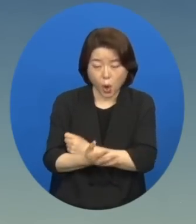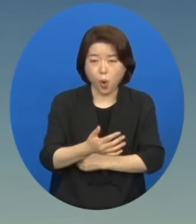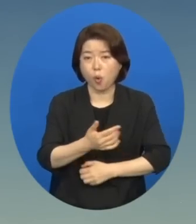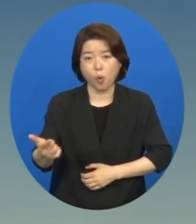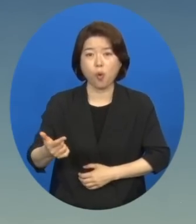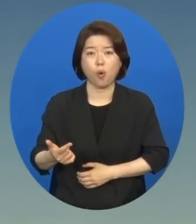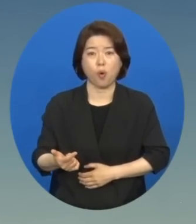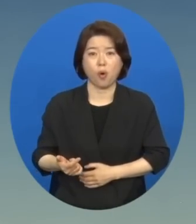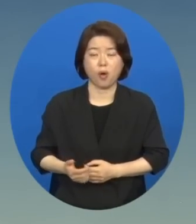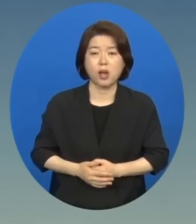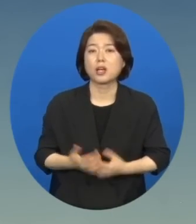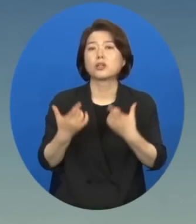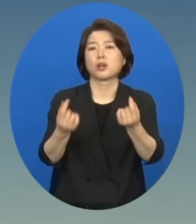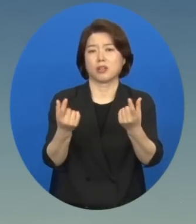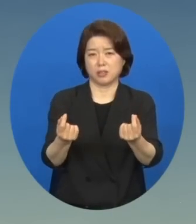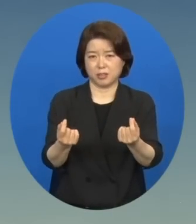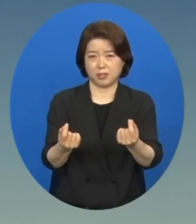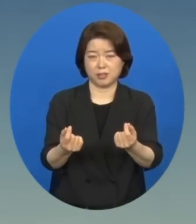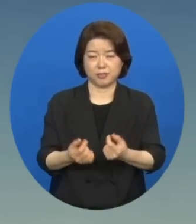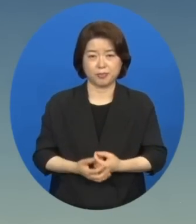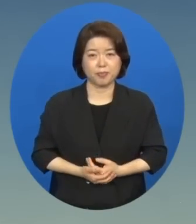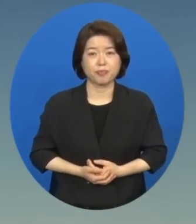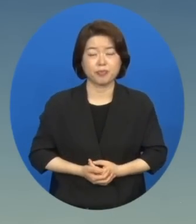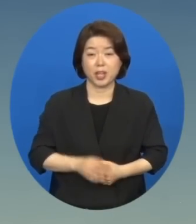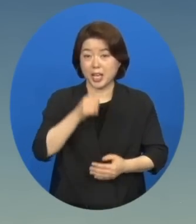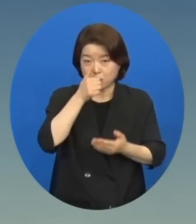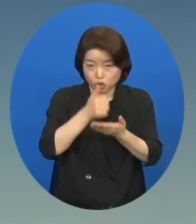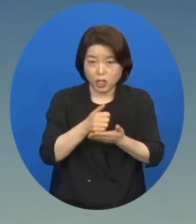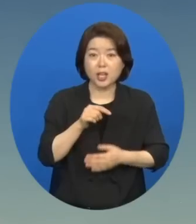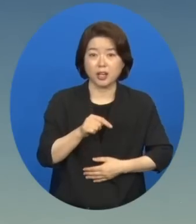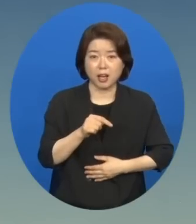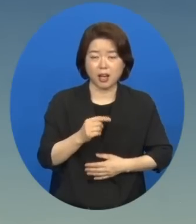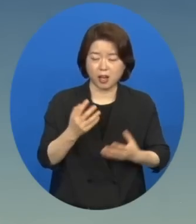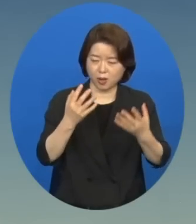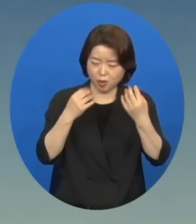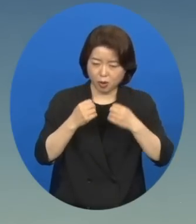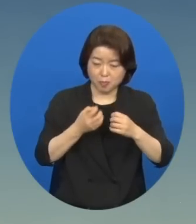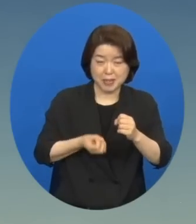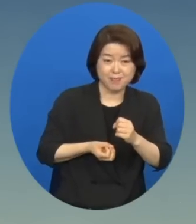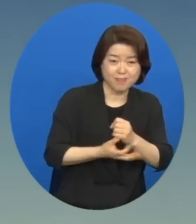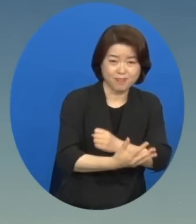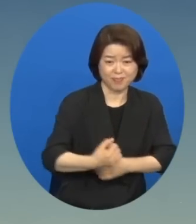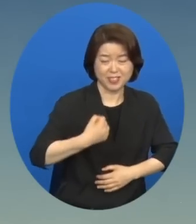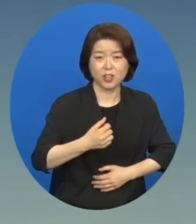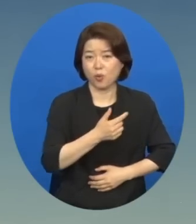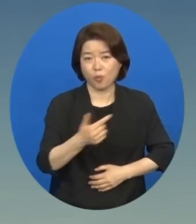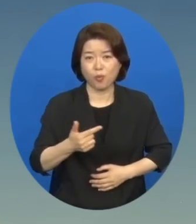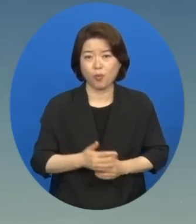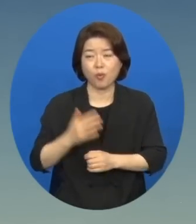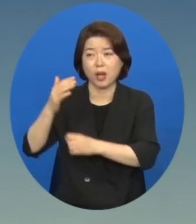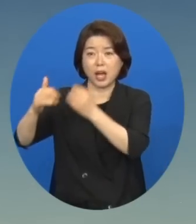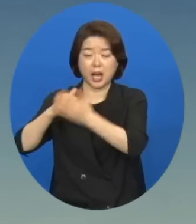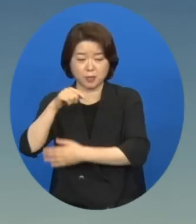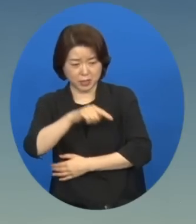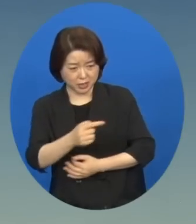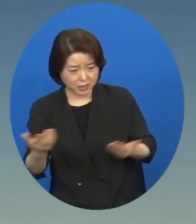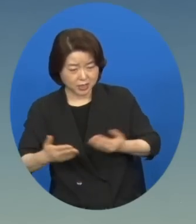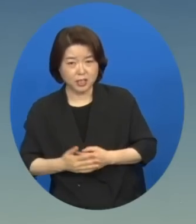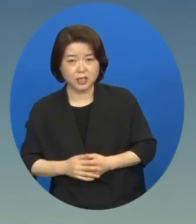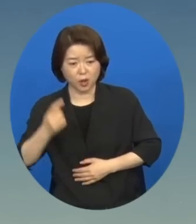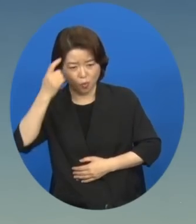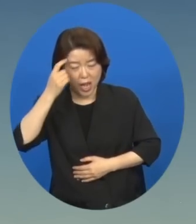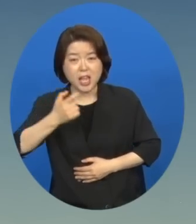거죠. 마찬가지예요. 죄가 얼마나 영향력이 큰지, 하나님은 그 일에 대하여 왜